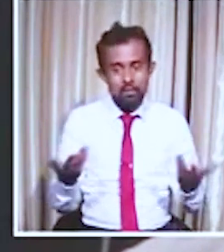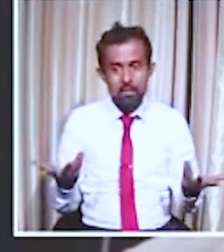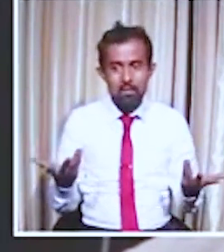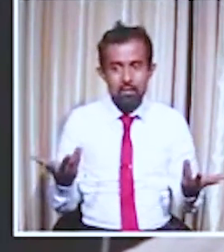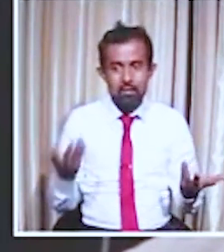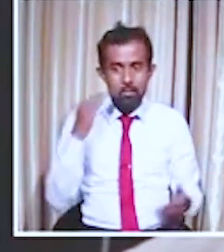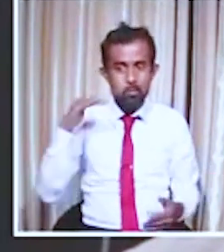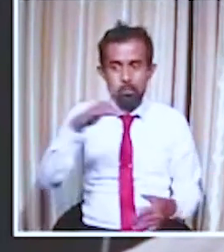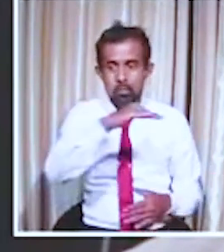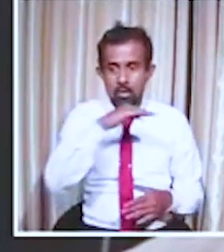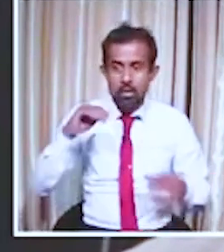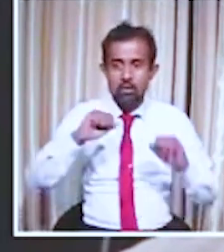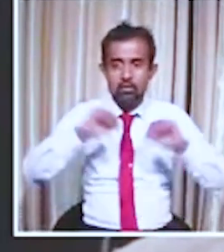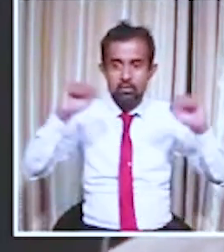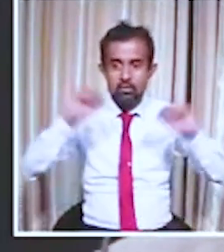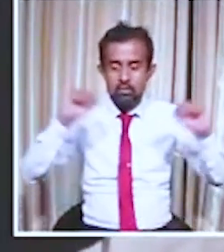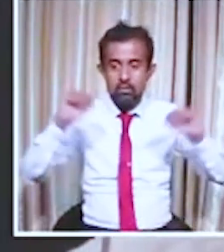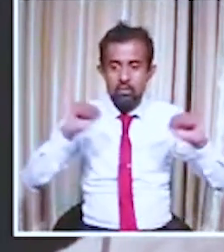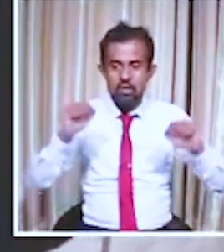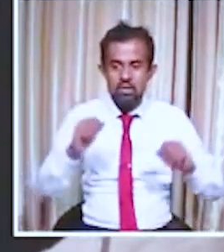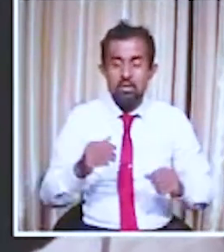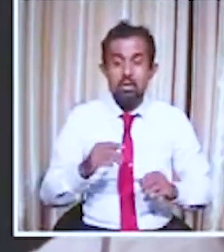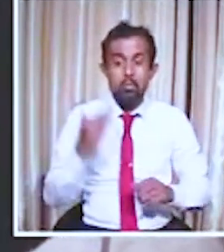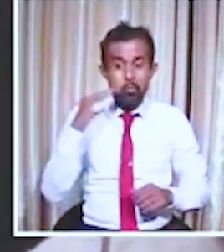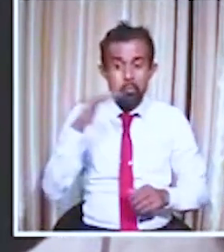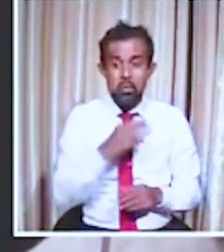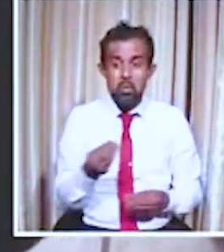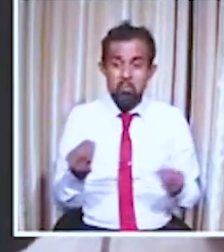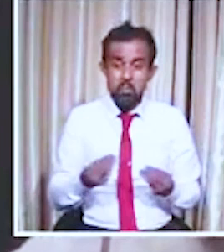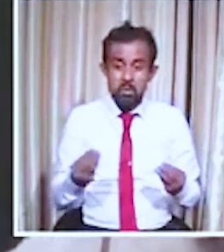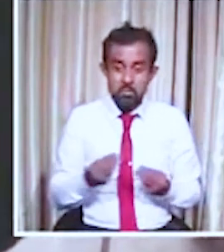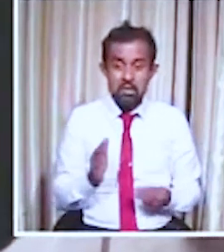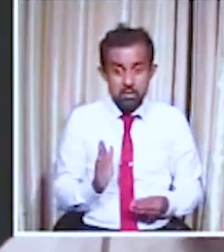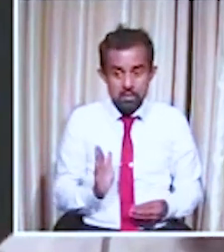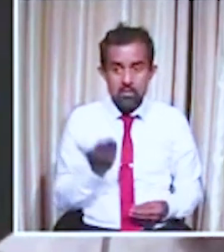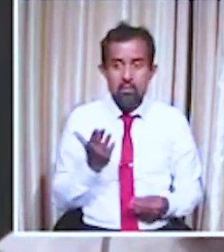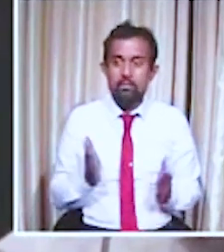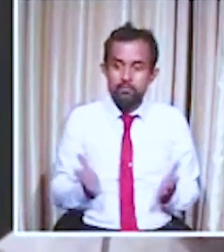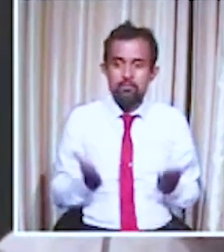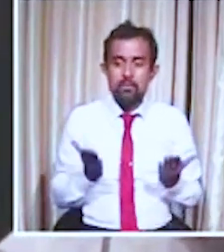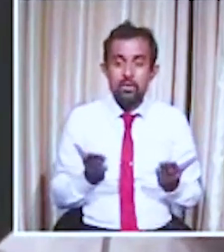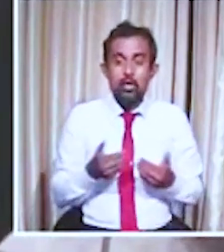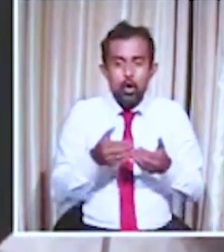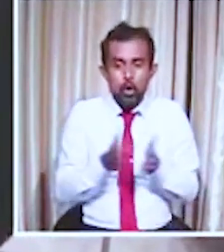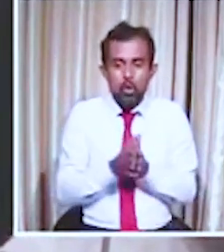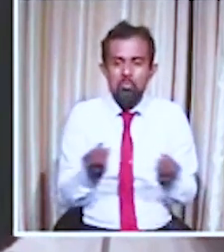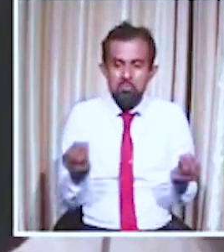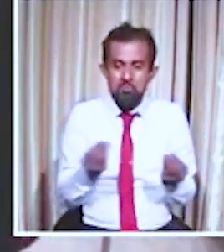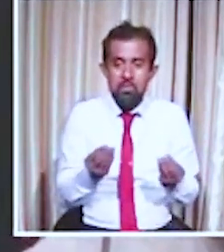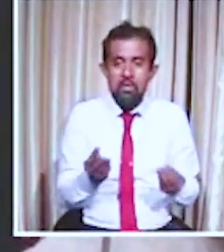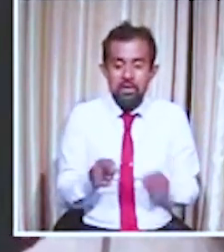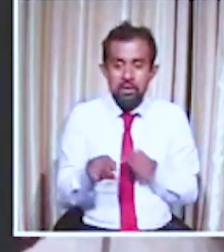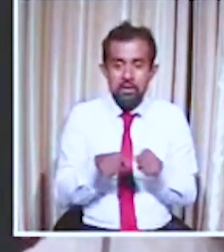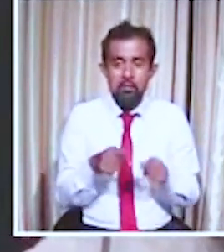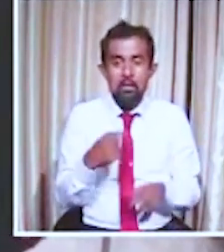குறைகளை, மக்களின் குரல்களை குறைத்து மதிப்பிடுவதென்பதும், அவர்களுக்கான உரிமையை மறுப்பதற்காக எவரேனும் குரல் கொடுப்பாராக இருந்தால்